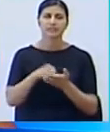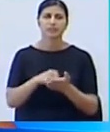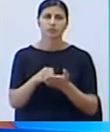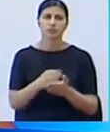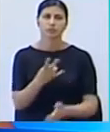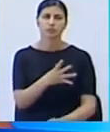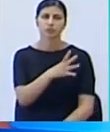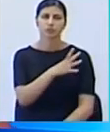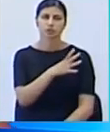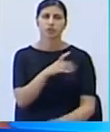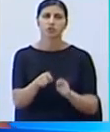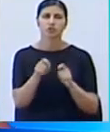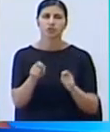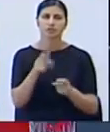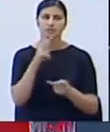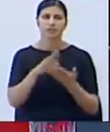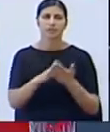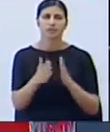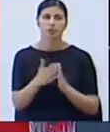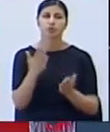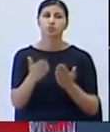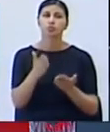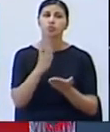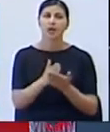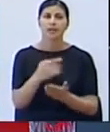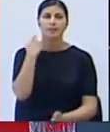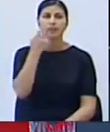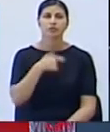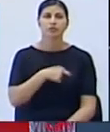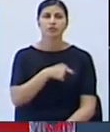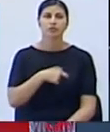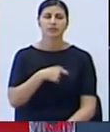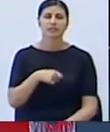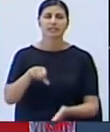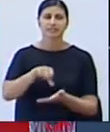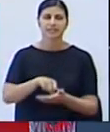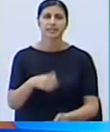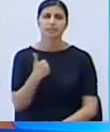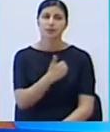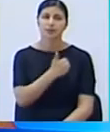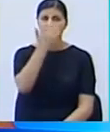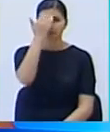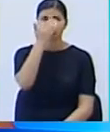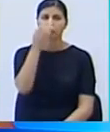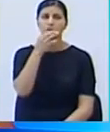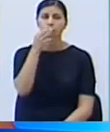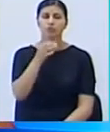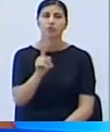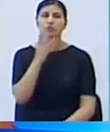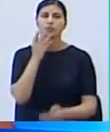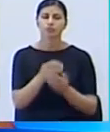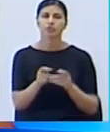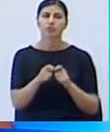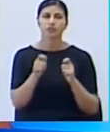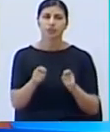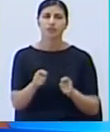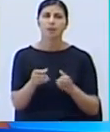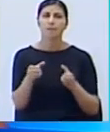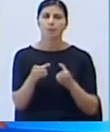გაიყვნენ შექმნილი ძალები. მაგრამ ამოკაც უკავთ მაჟორიტარ დეპუტატები წარდგენილნი. მე მინდა საზოგადოებას უთხრა რომ ჩვენ შევქმნით